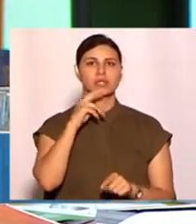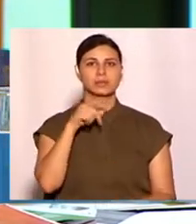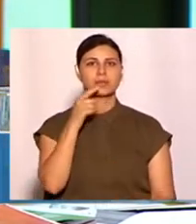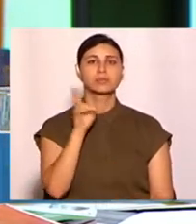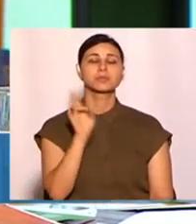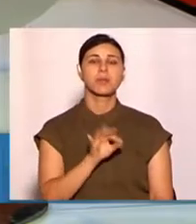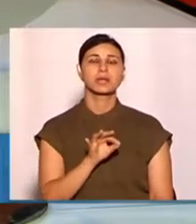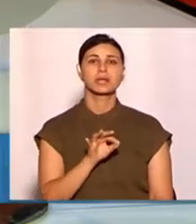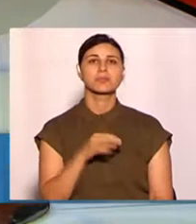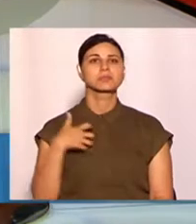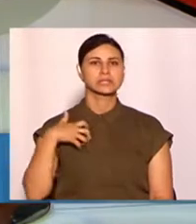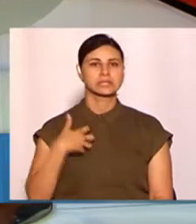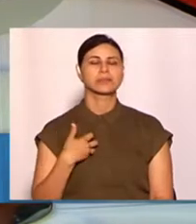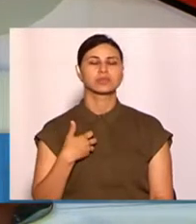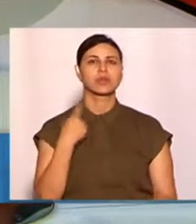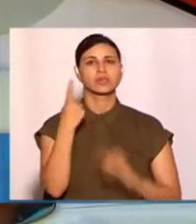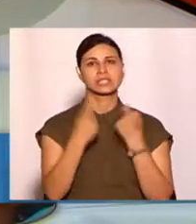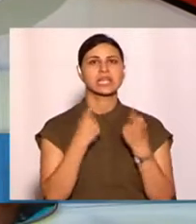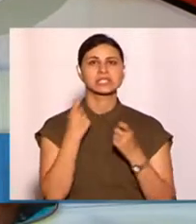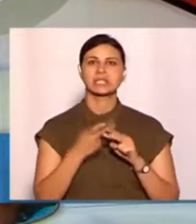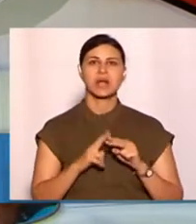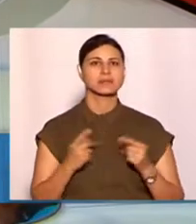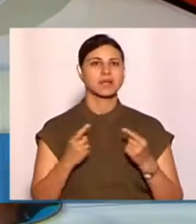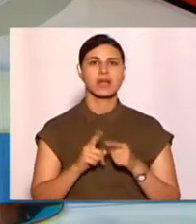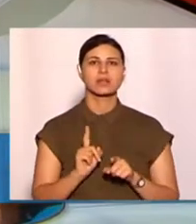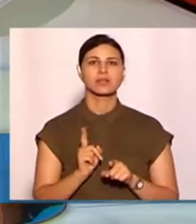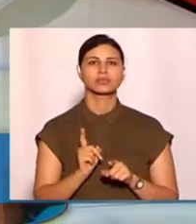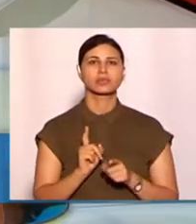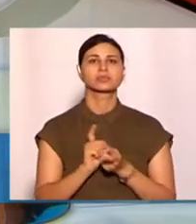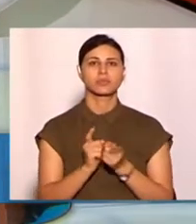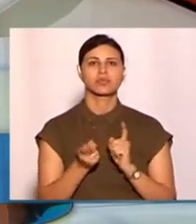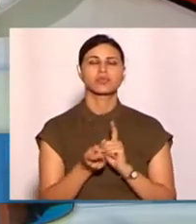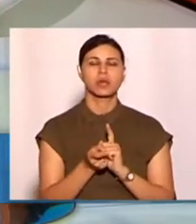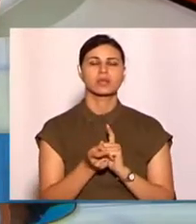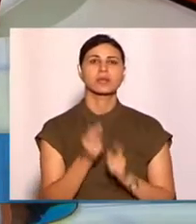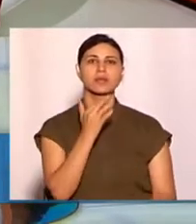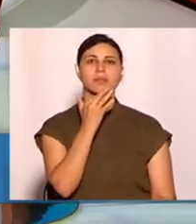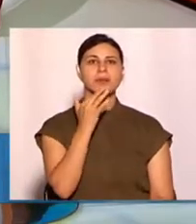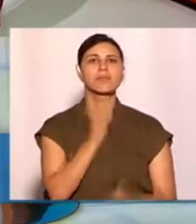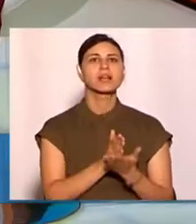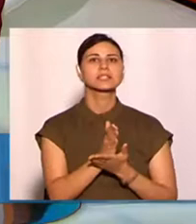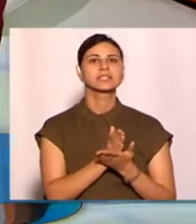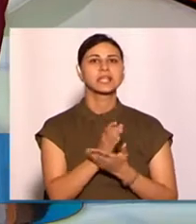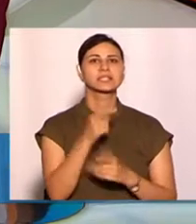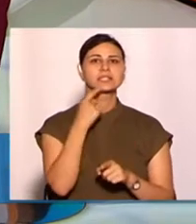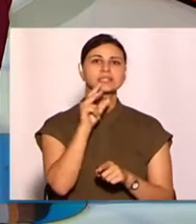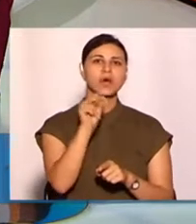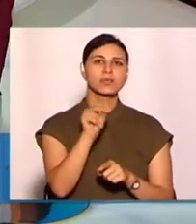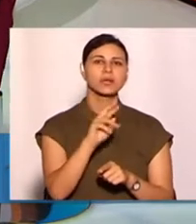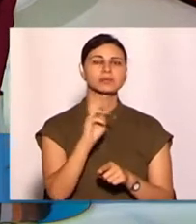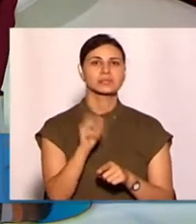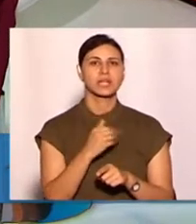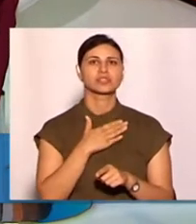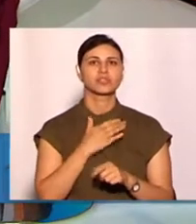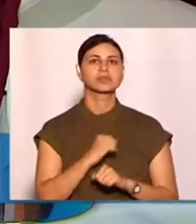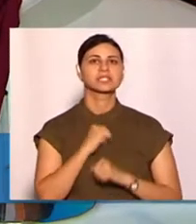თუმცა სამწუხაროდ სტატისტიკა ამას არადასტურებს. მიუხედავად მრავალწლიანი საუბრებისა და მიუხედავად